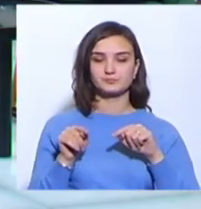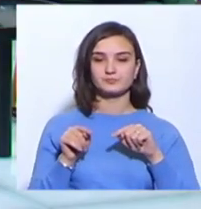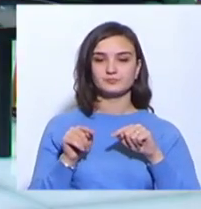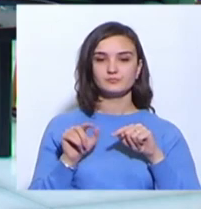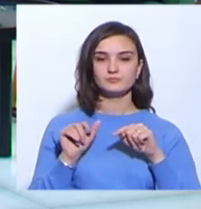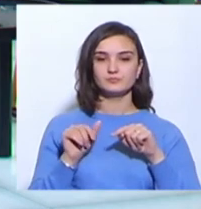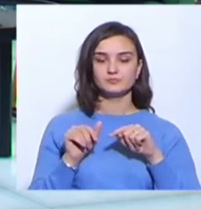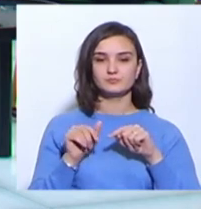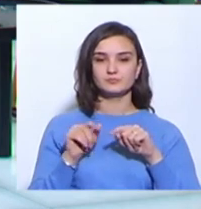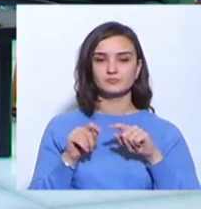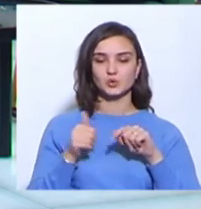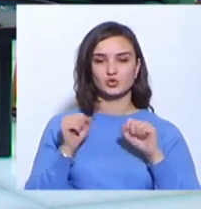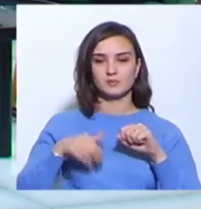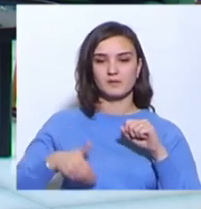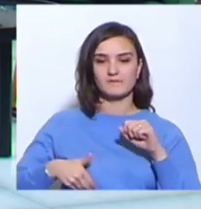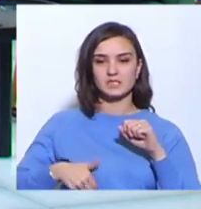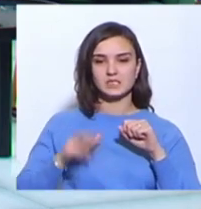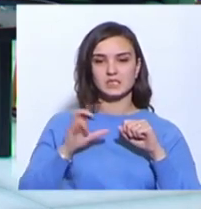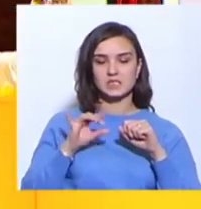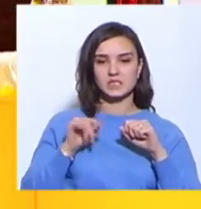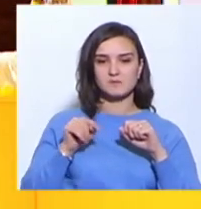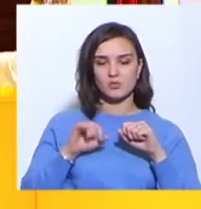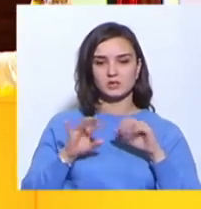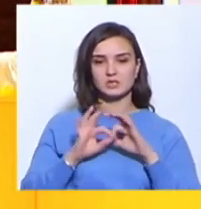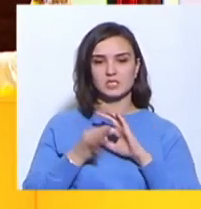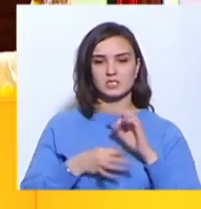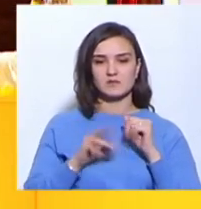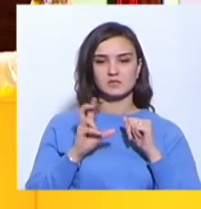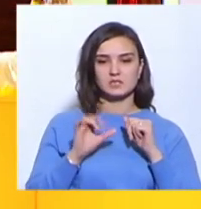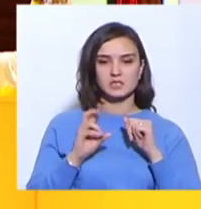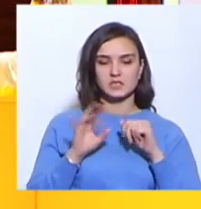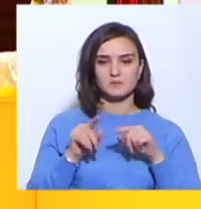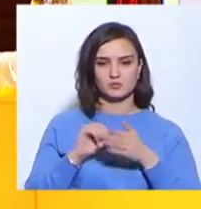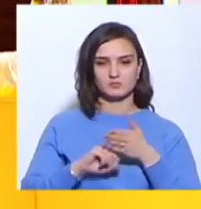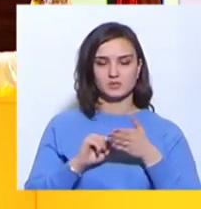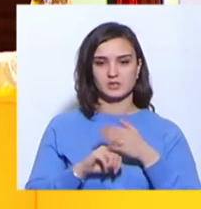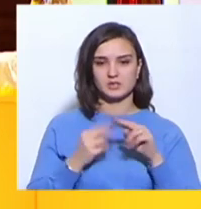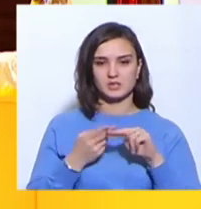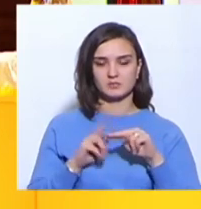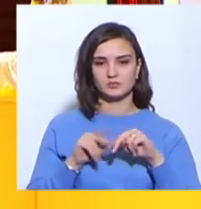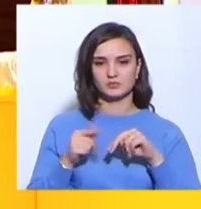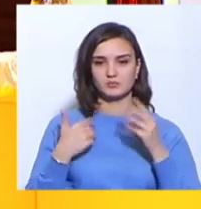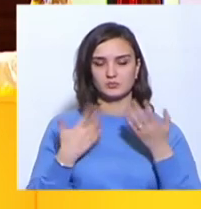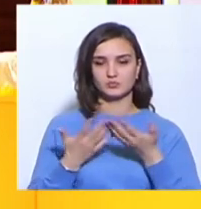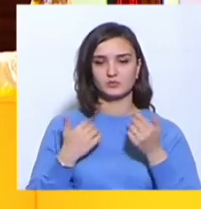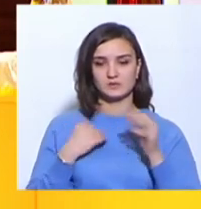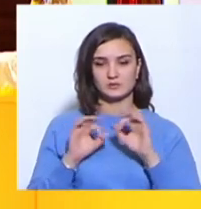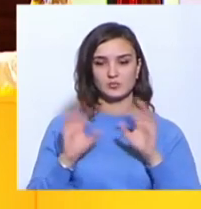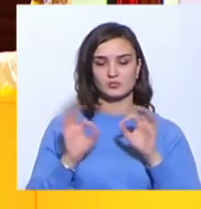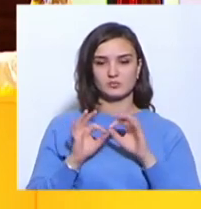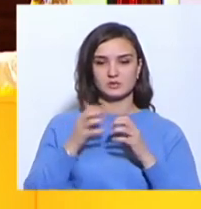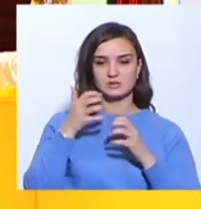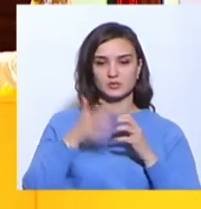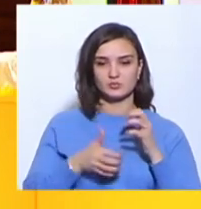გამოსვლა როგორ შეიძლება გახდეს ღვიძლის კიბოს განვითარების ან ნაწლავის კიბოს განვითარების მიზეზი. ამიტომ თუ ჩვენ ლაპარაკობთ